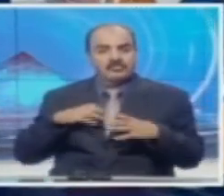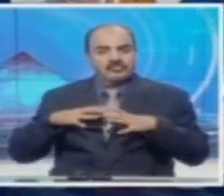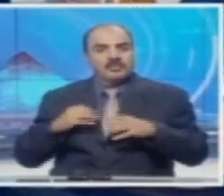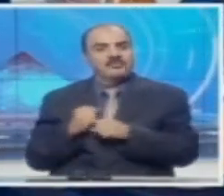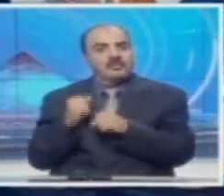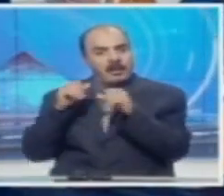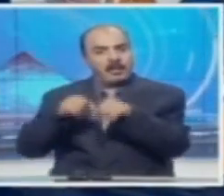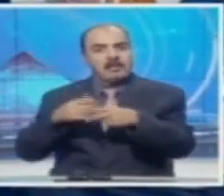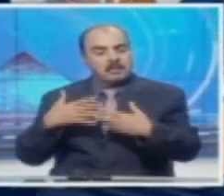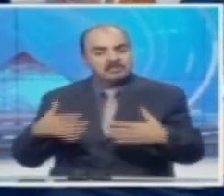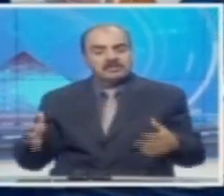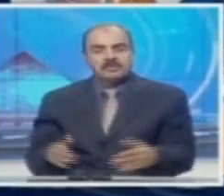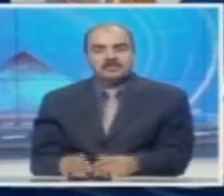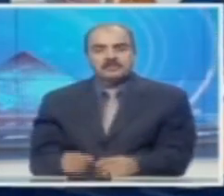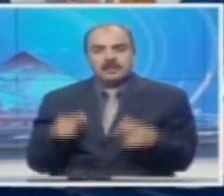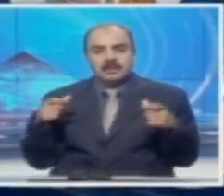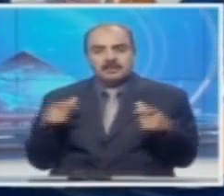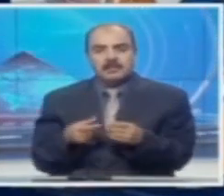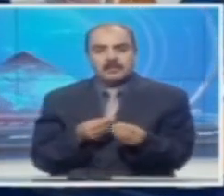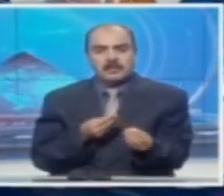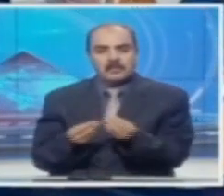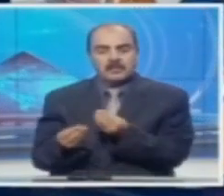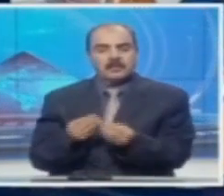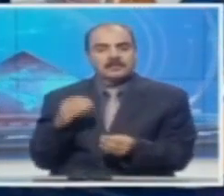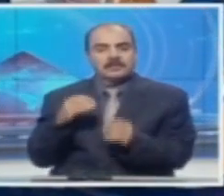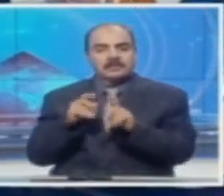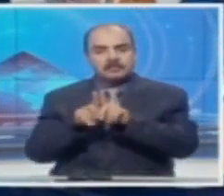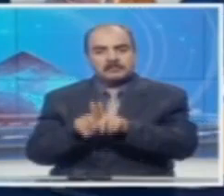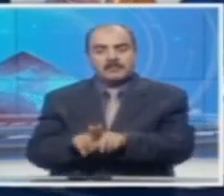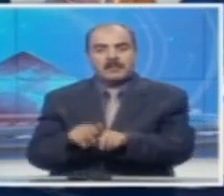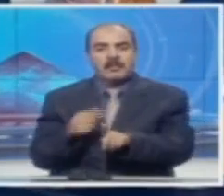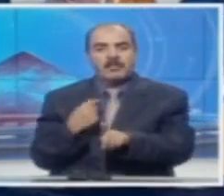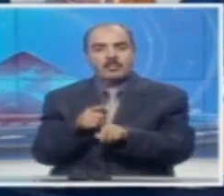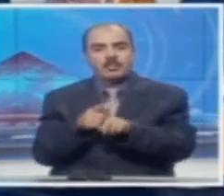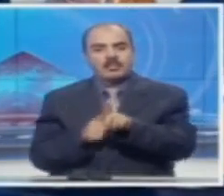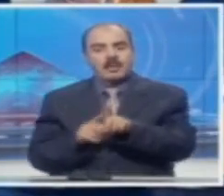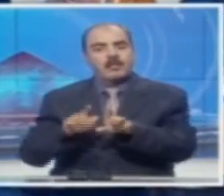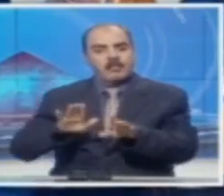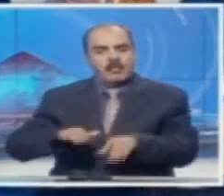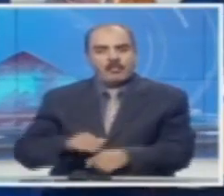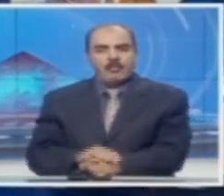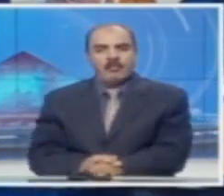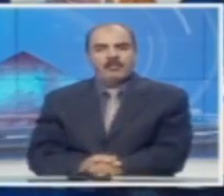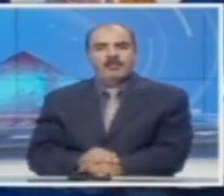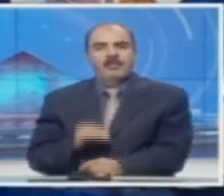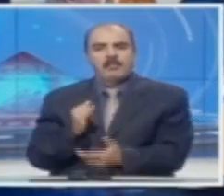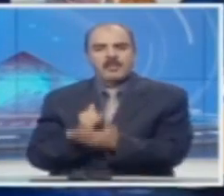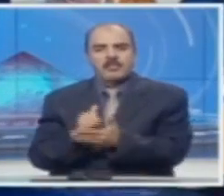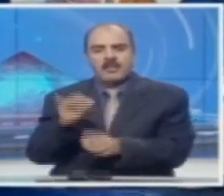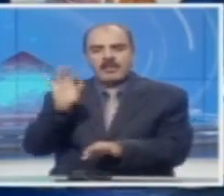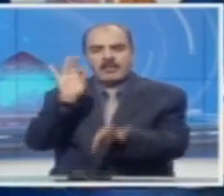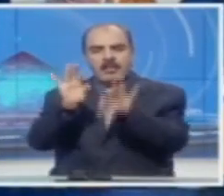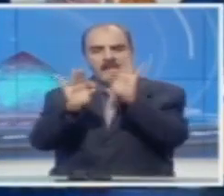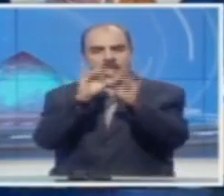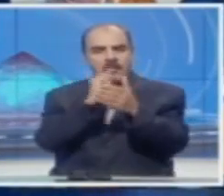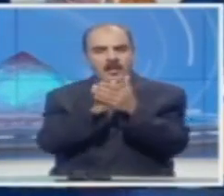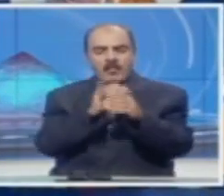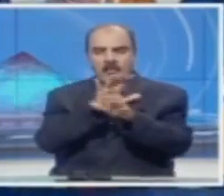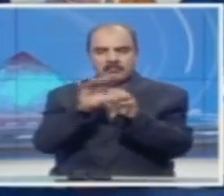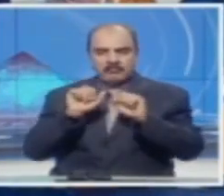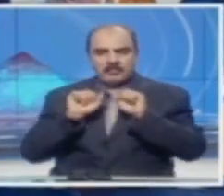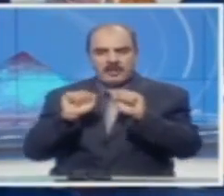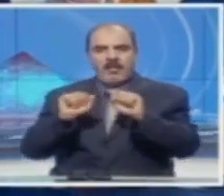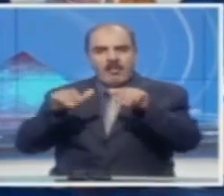متنوعة. ذلك خلال الاجتماع الذي عقده الرئيس السيسي مع رئيس مجلس الوزراء دكتور مصطفى مدبولي وعدد من